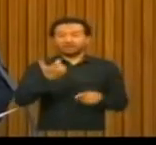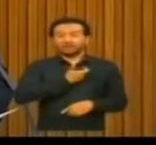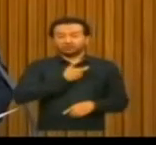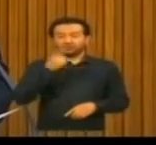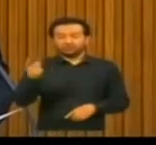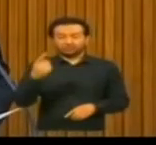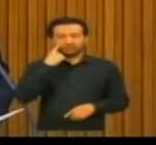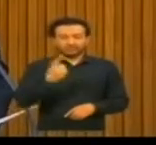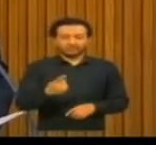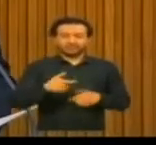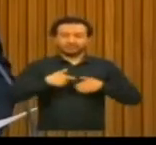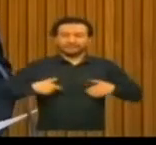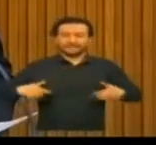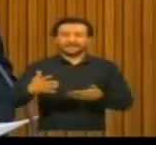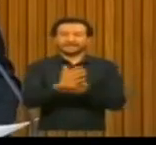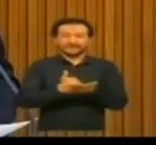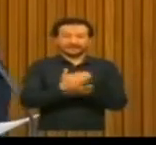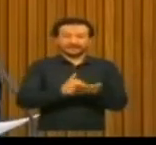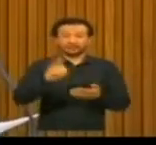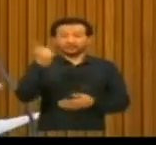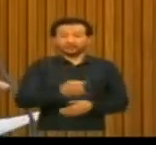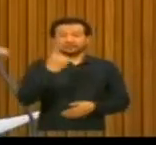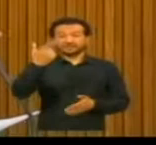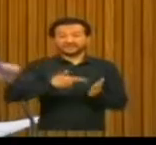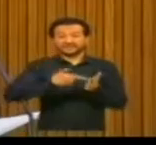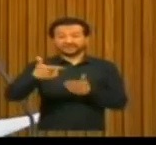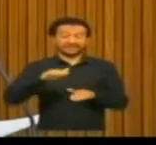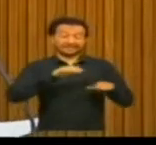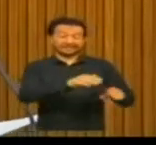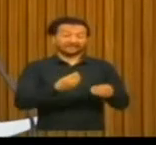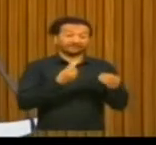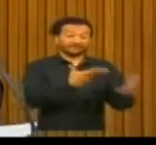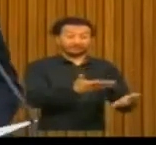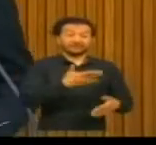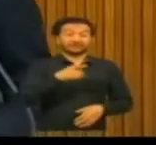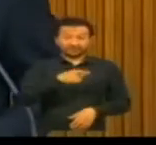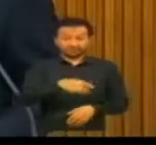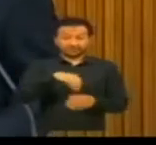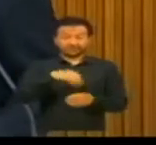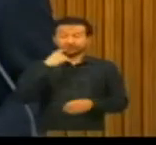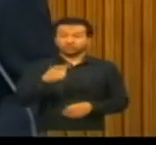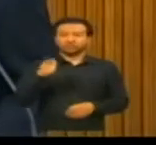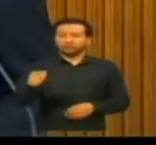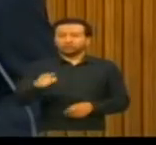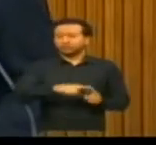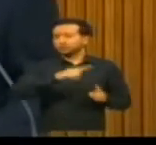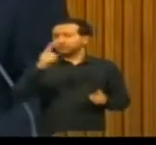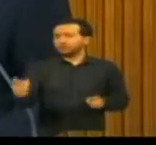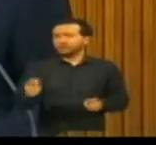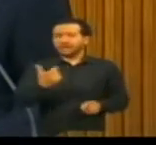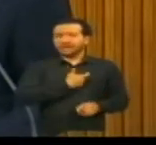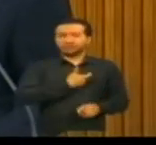maddesi milli gelirin %1'i oranında çiftçiye destek verilmesi gerekirken bu şu ana kadar